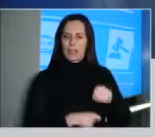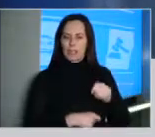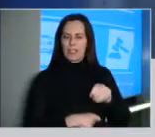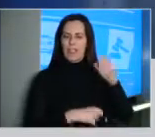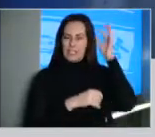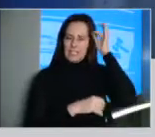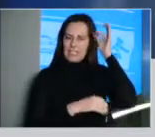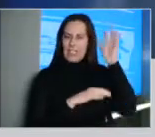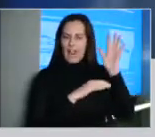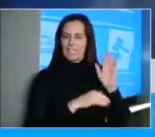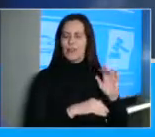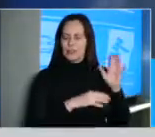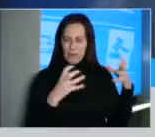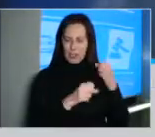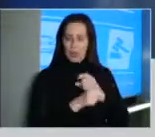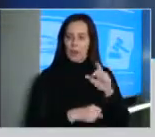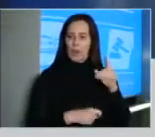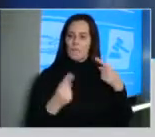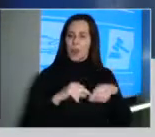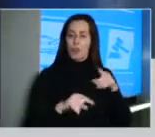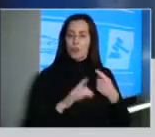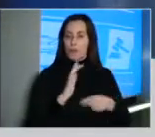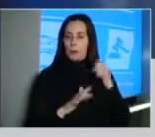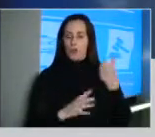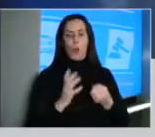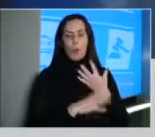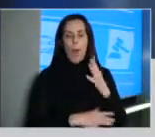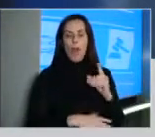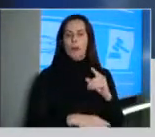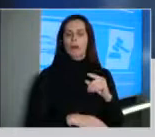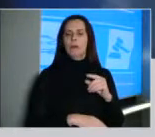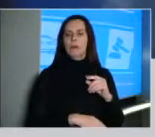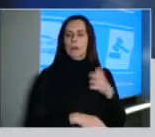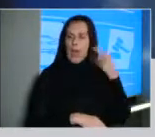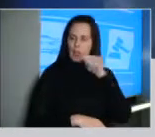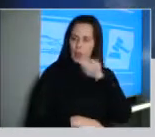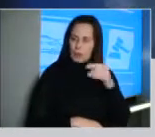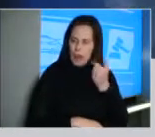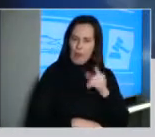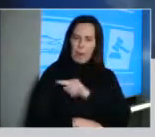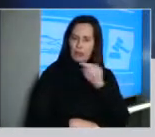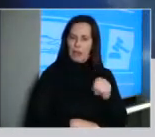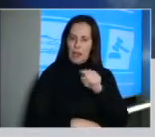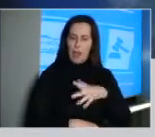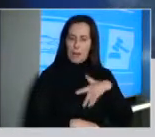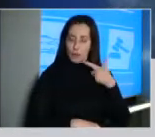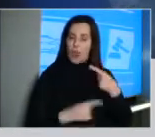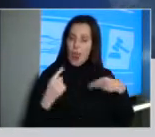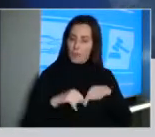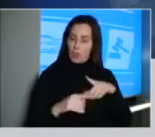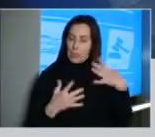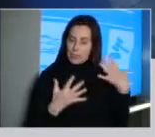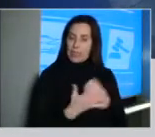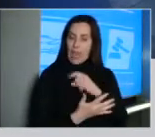סתיו שפיר, הייתה לפחות בכנסת האחרונה ועדה שלראשונה הוקמה, היית שם כמה וכמה פעמים, אתה מרגיש שהוועדה הזאת